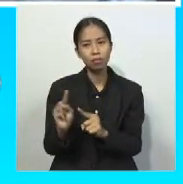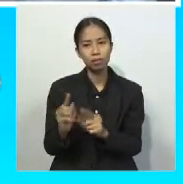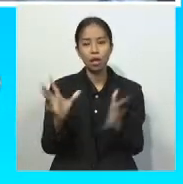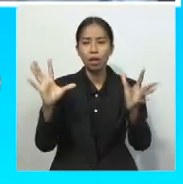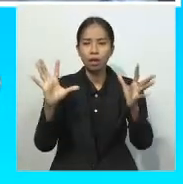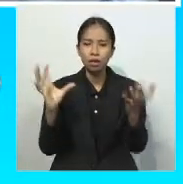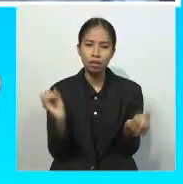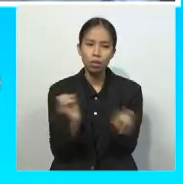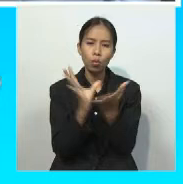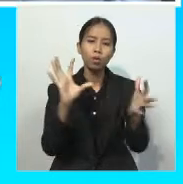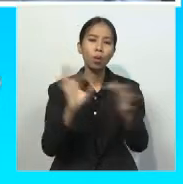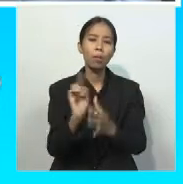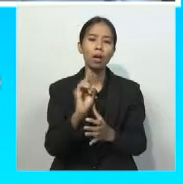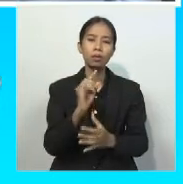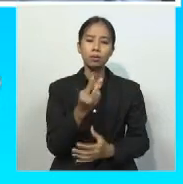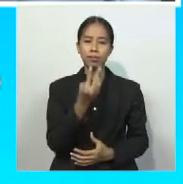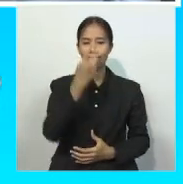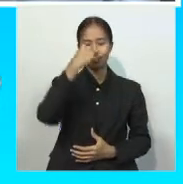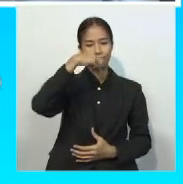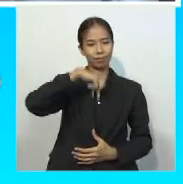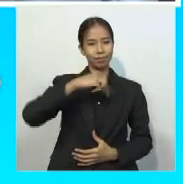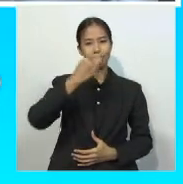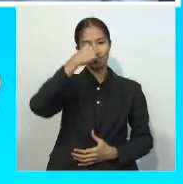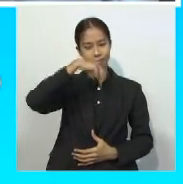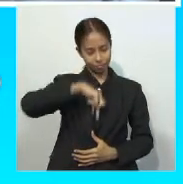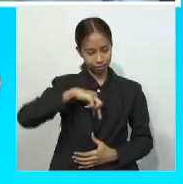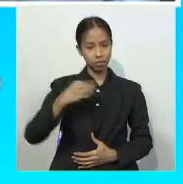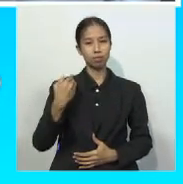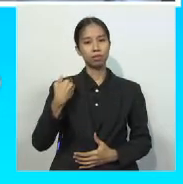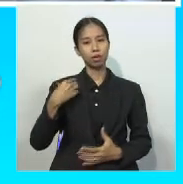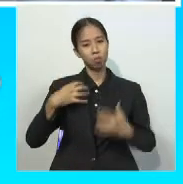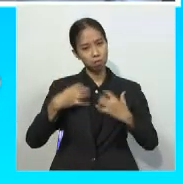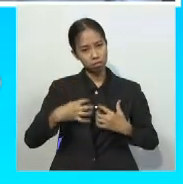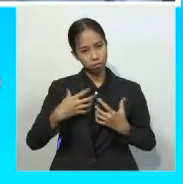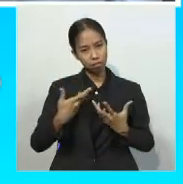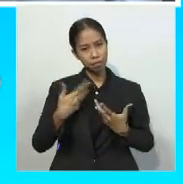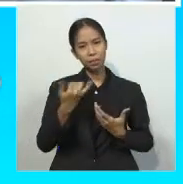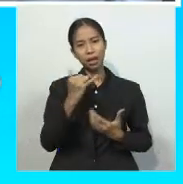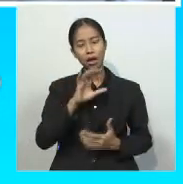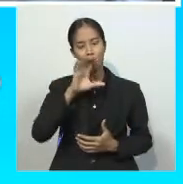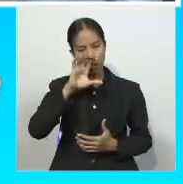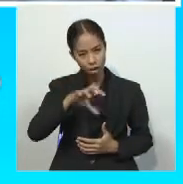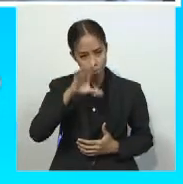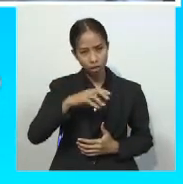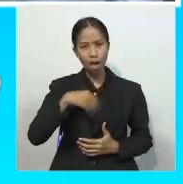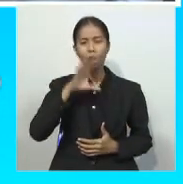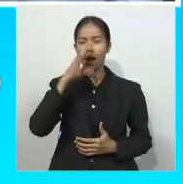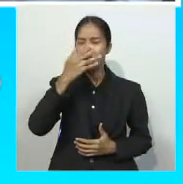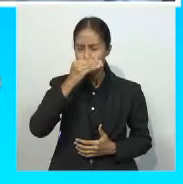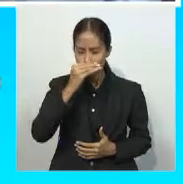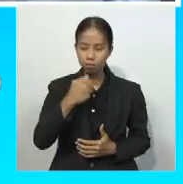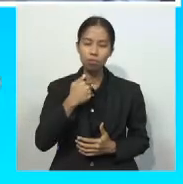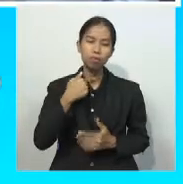ระบบทางเดินหายใจเพราะฉะนั้นอาจจะมาด้วยทั้งเรื่องของอาการไอจามรวมทั้งแสบระค